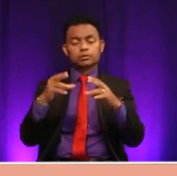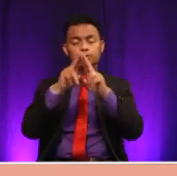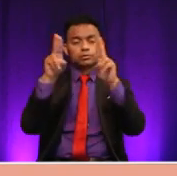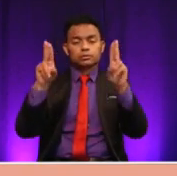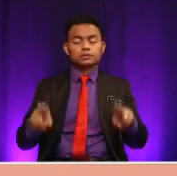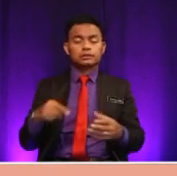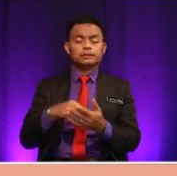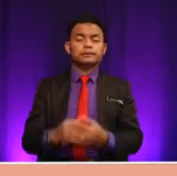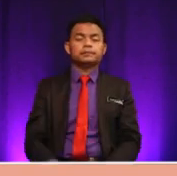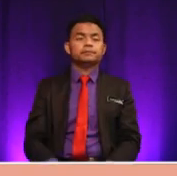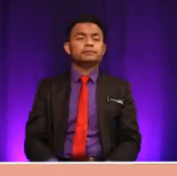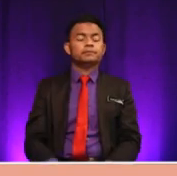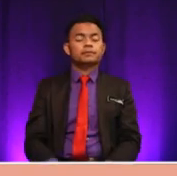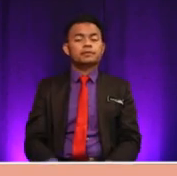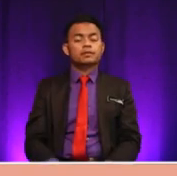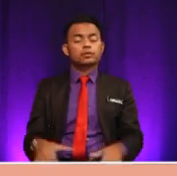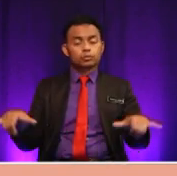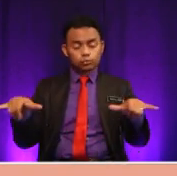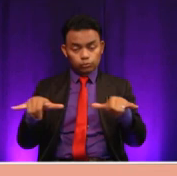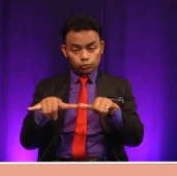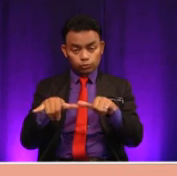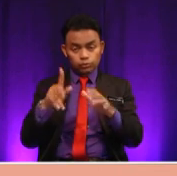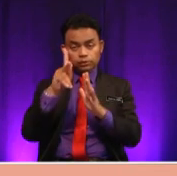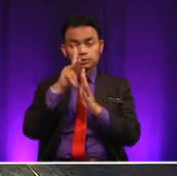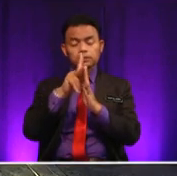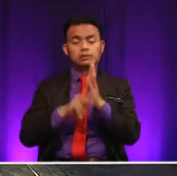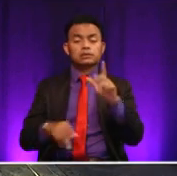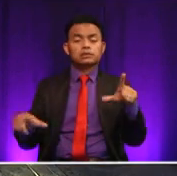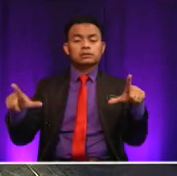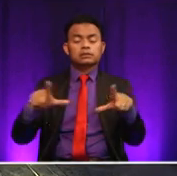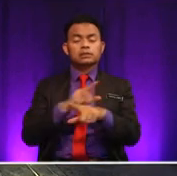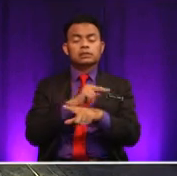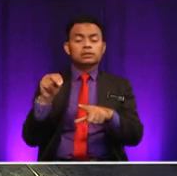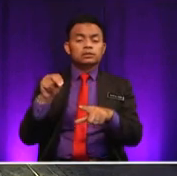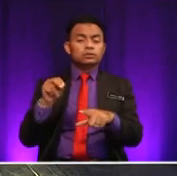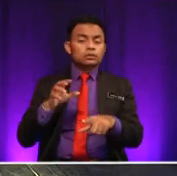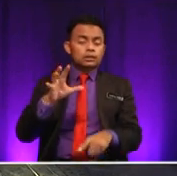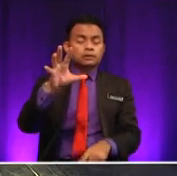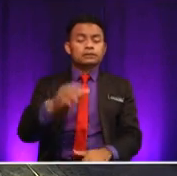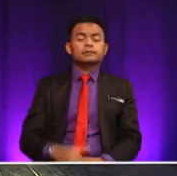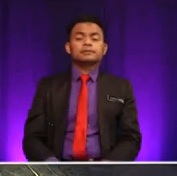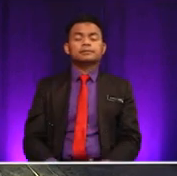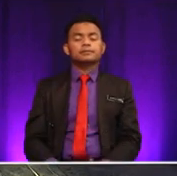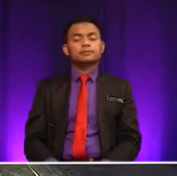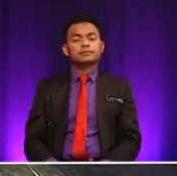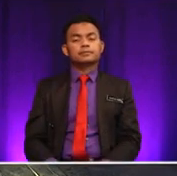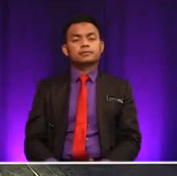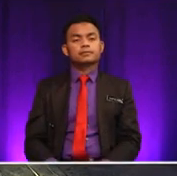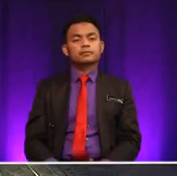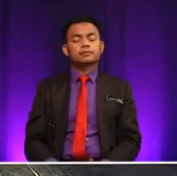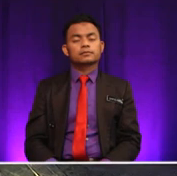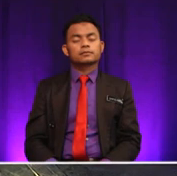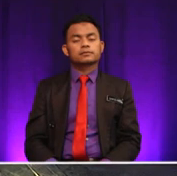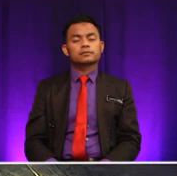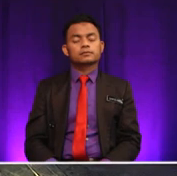untuk mengukur kelajuan berlari pecut kalau BBC dengan ketangkasan tadi adalah untuk